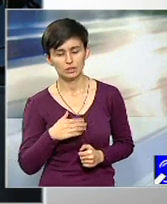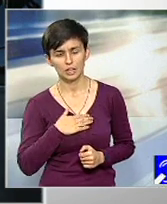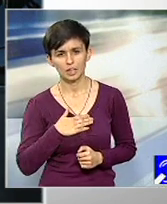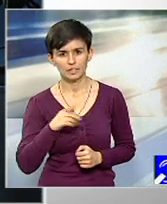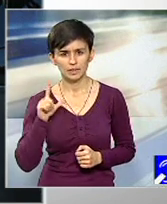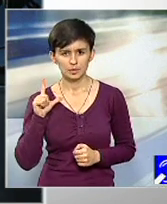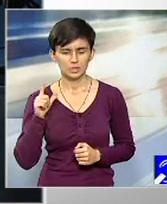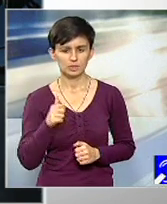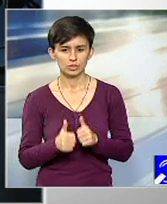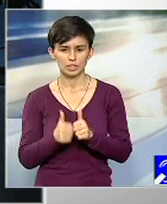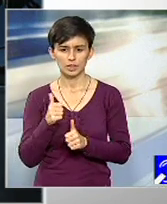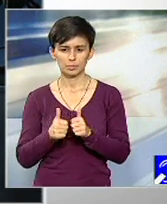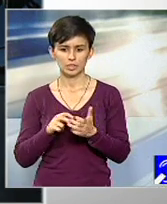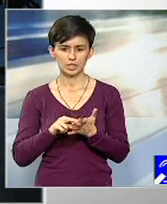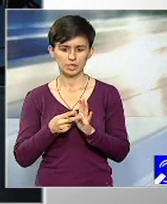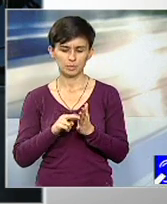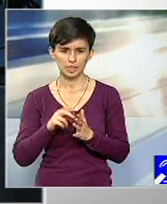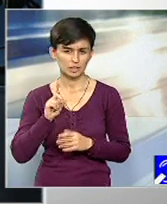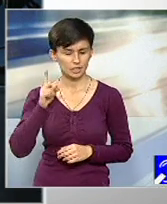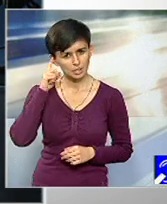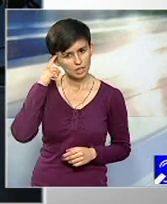turnee de pregătire, încă nu știm exact unde vor fi.